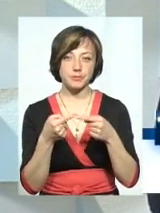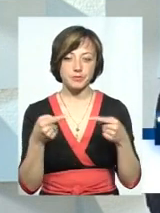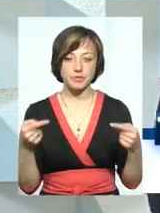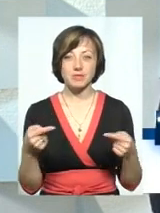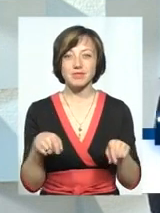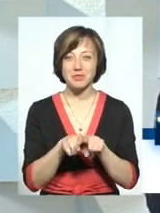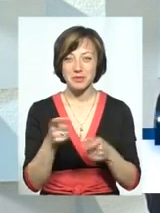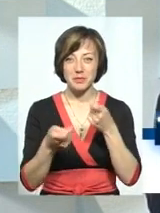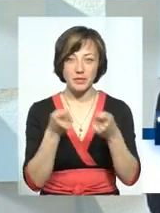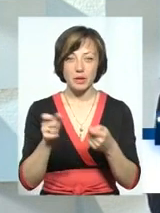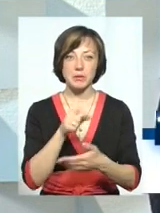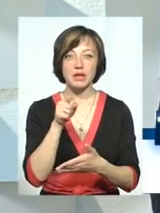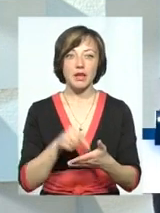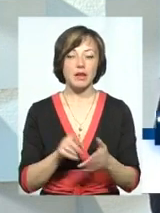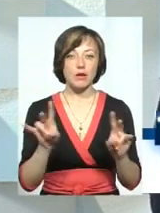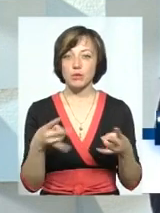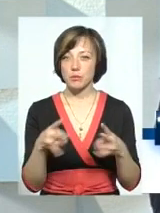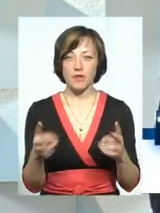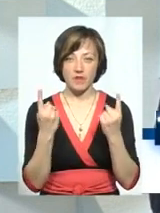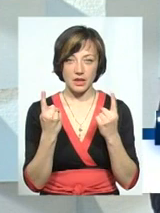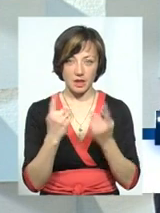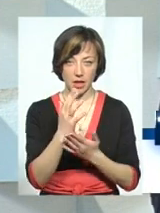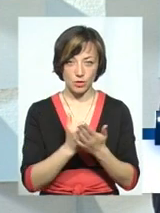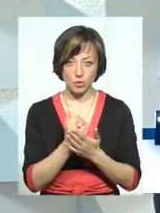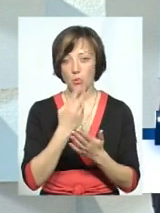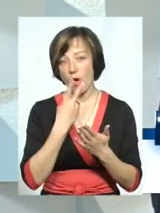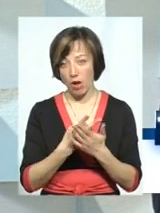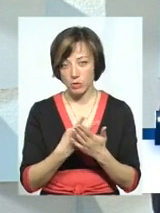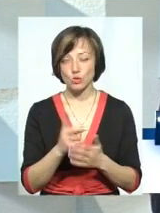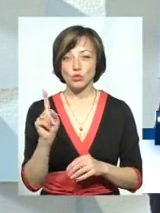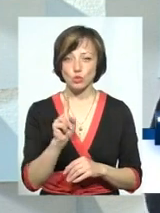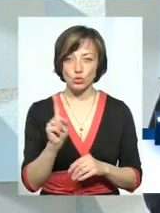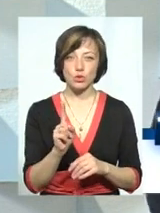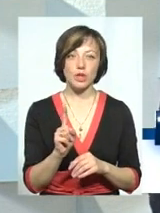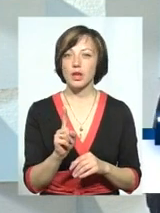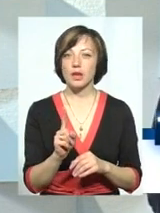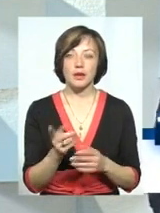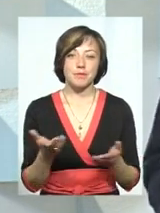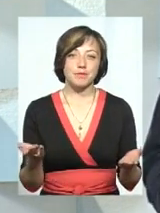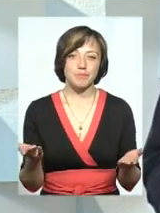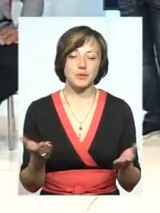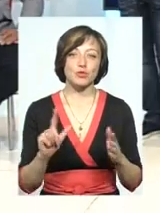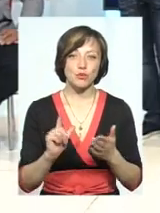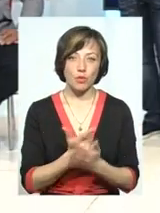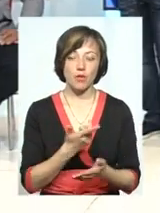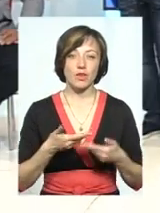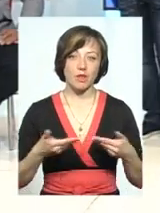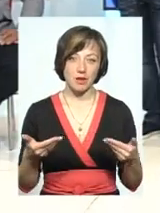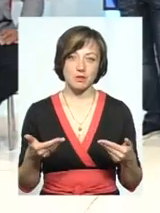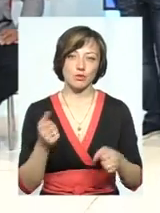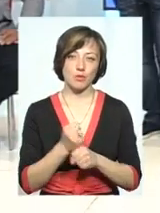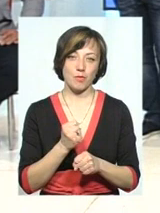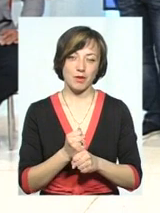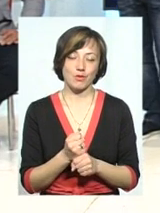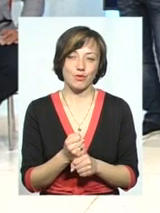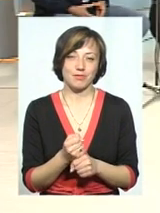навіть таке дрібне питання, яке не потребує великих ресурсів, показує про те, що ну, нікчемно в черговий раз в нас воно зроблено.